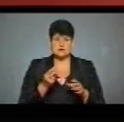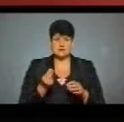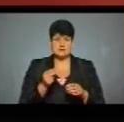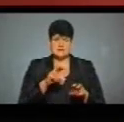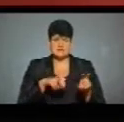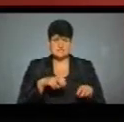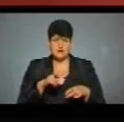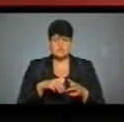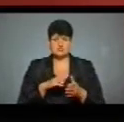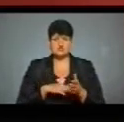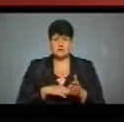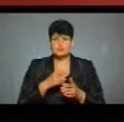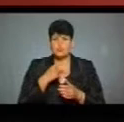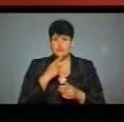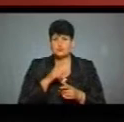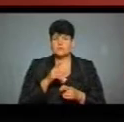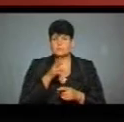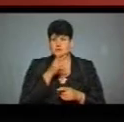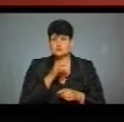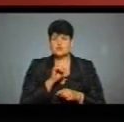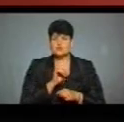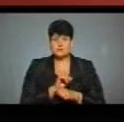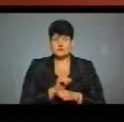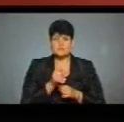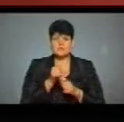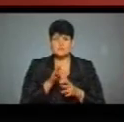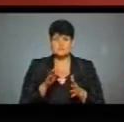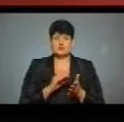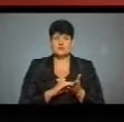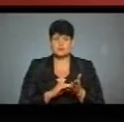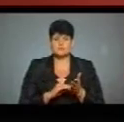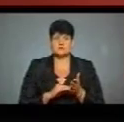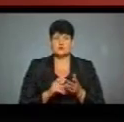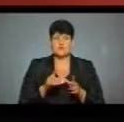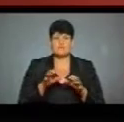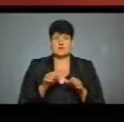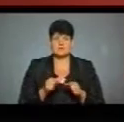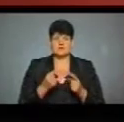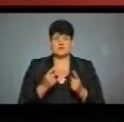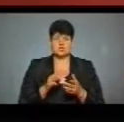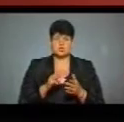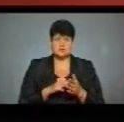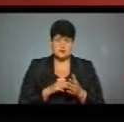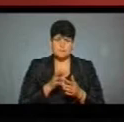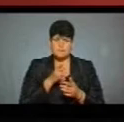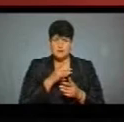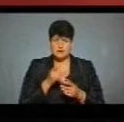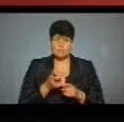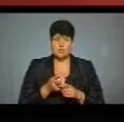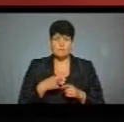Представники «Автоєвросили» кажуть, що під час зупинки автомобіля патрульні не зможуть виписати його власнику такі великі штрафи. Дані про період